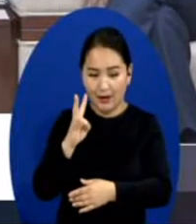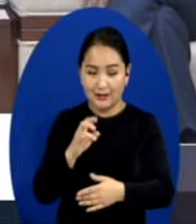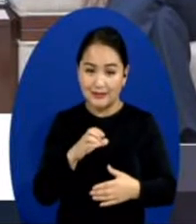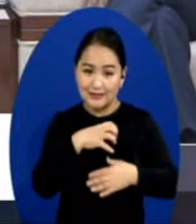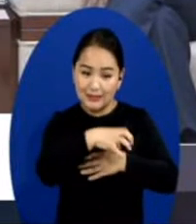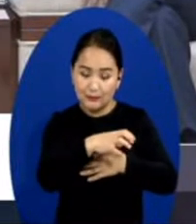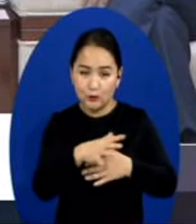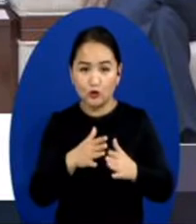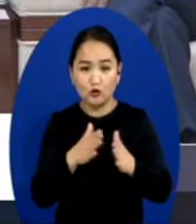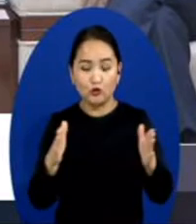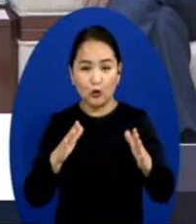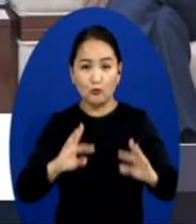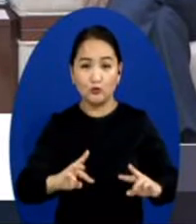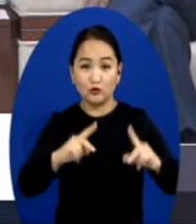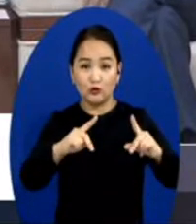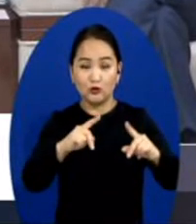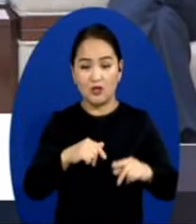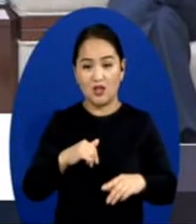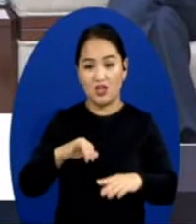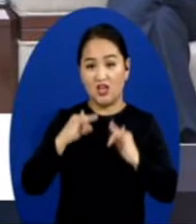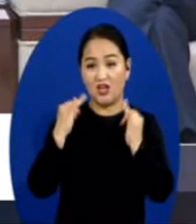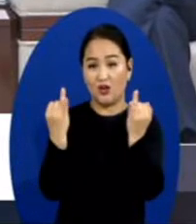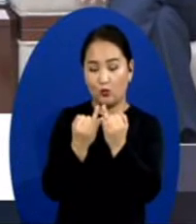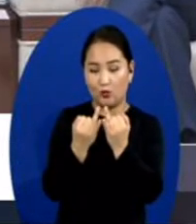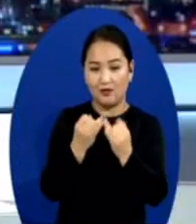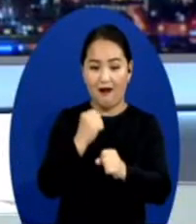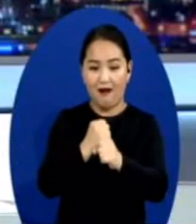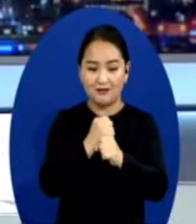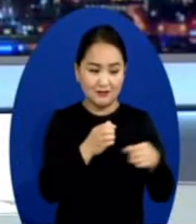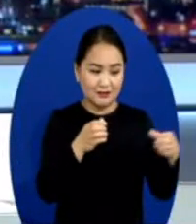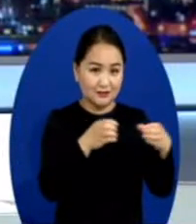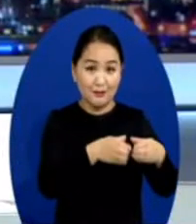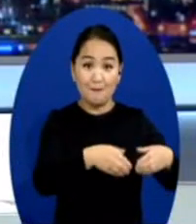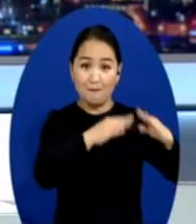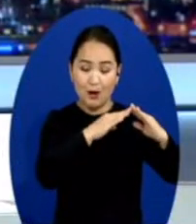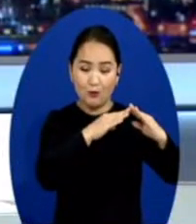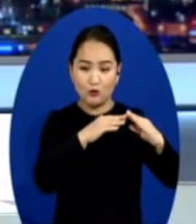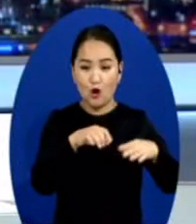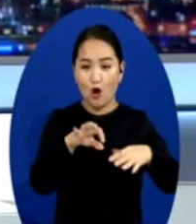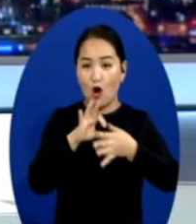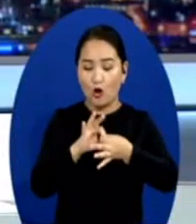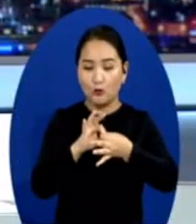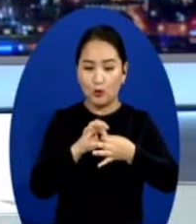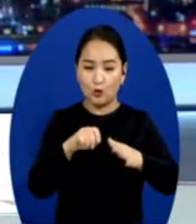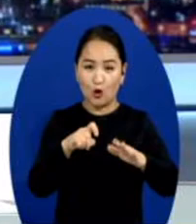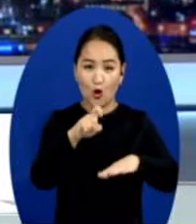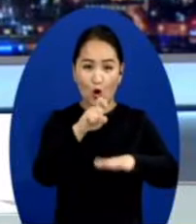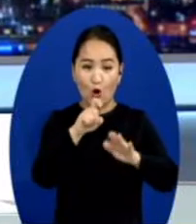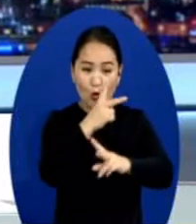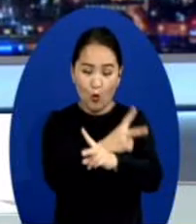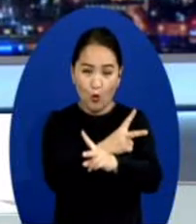бодлогын томоохон шинжилтийг хийхээр улсын хурлаас ажлын нисэг байгуулж холбогдох хуулийн төслийг боловсруулж байгаа